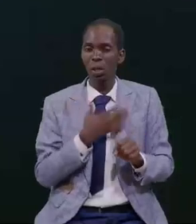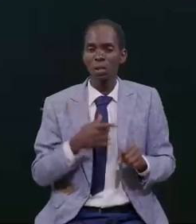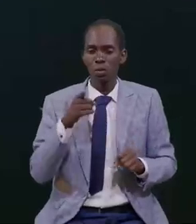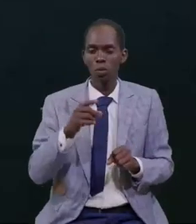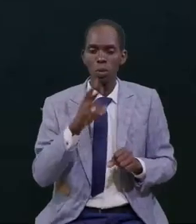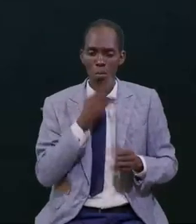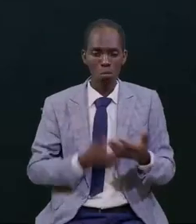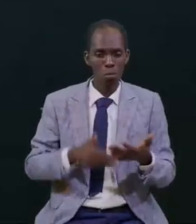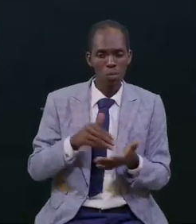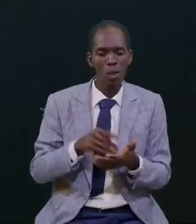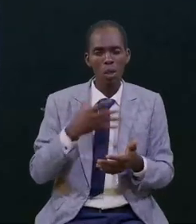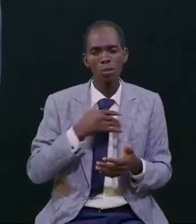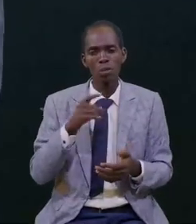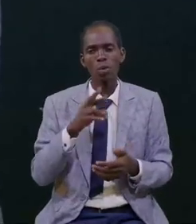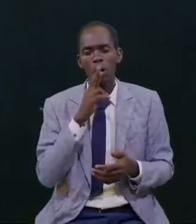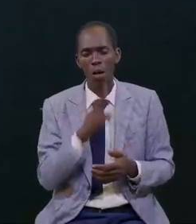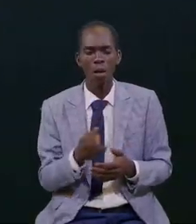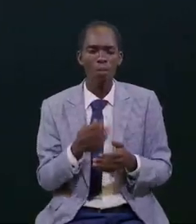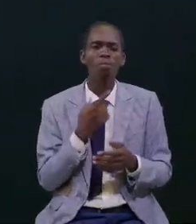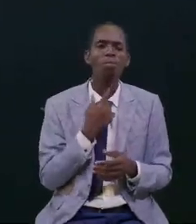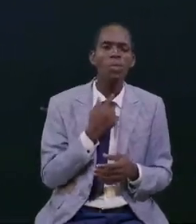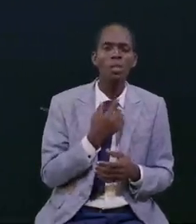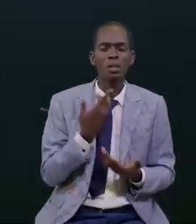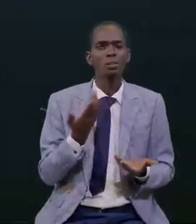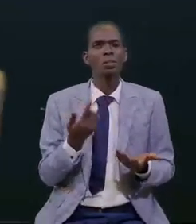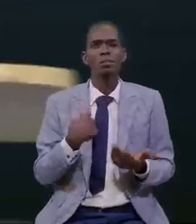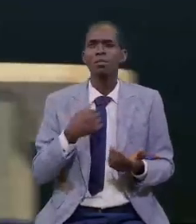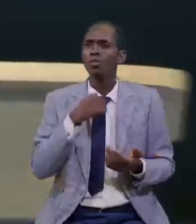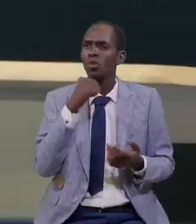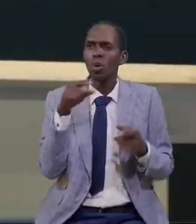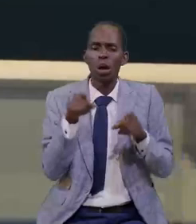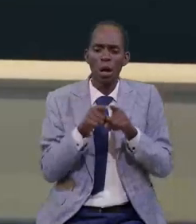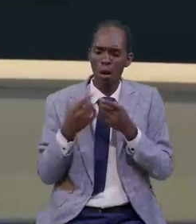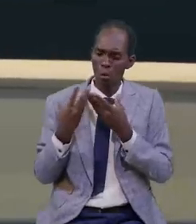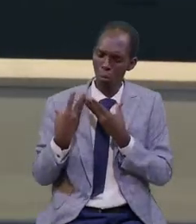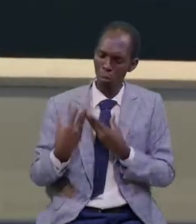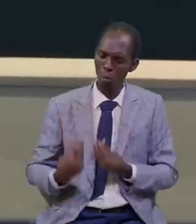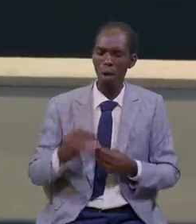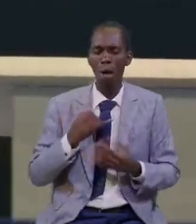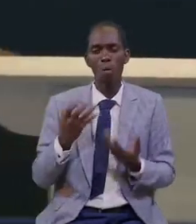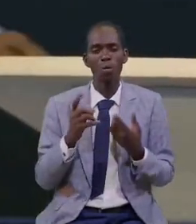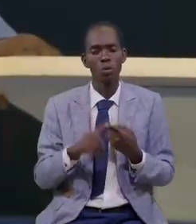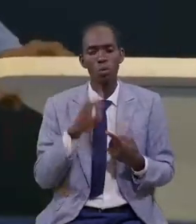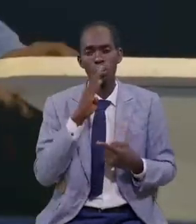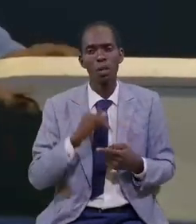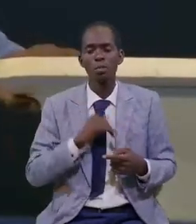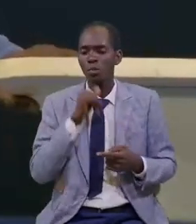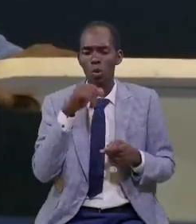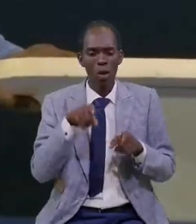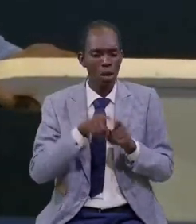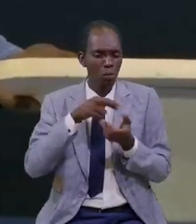tu te dis oh je ne suis pas aussi gen d'ù que je dois être je ne suis pas aussi je que je dois l'être je ne suis pas aussi pu